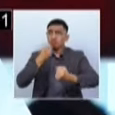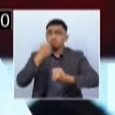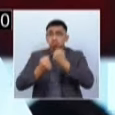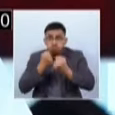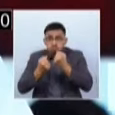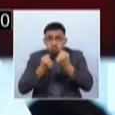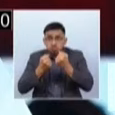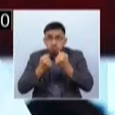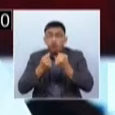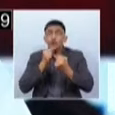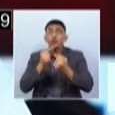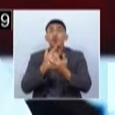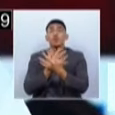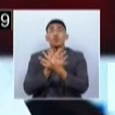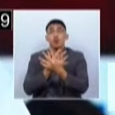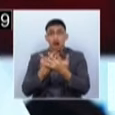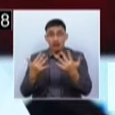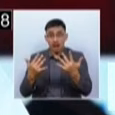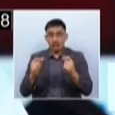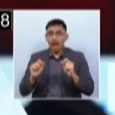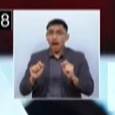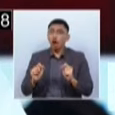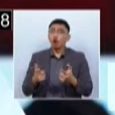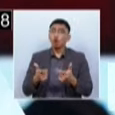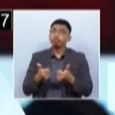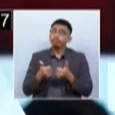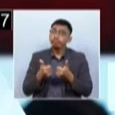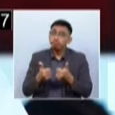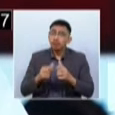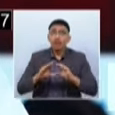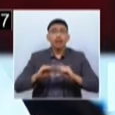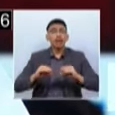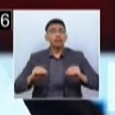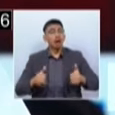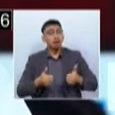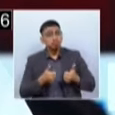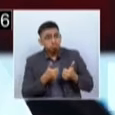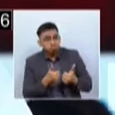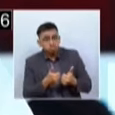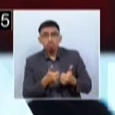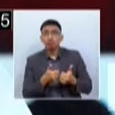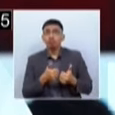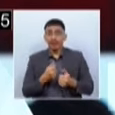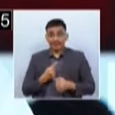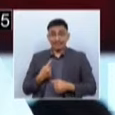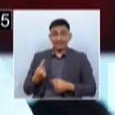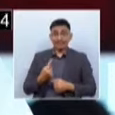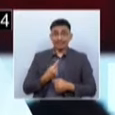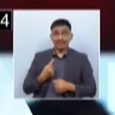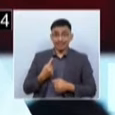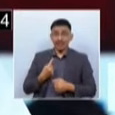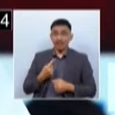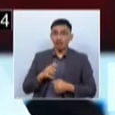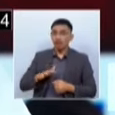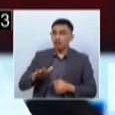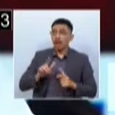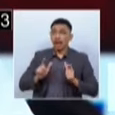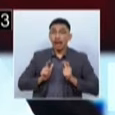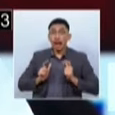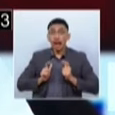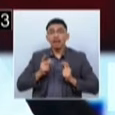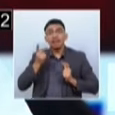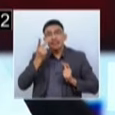hanya soal Tiongkok dengan Amerika Serikat ya Amerika Serikat di sini bawa berondongannya biasanya di sini ada UK ya Ada